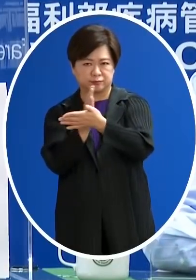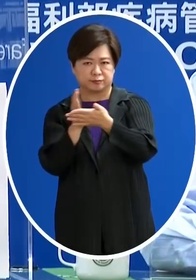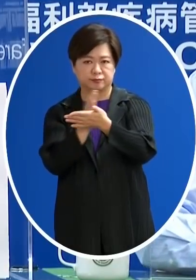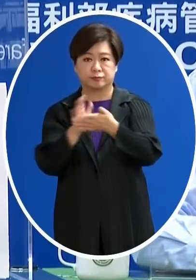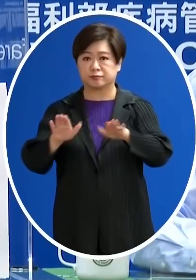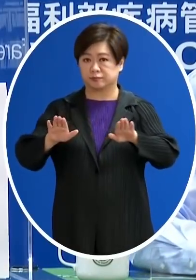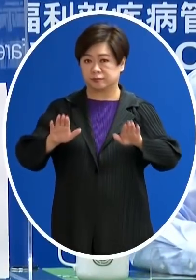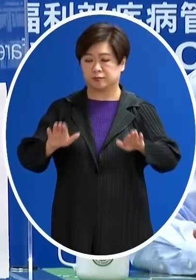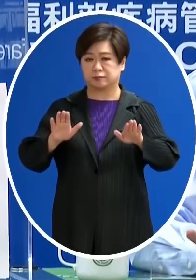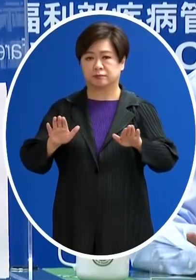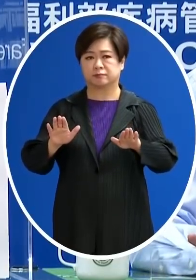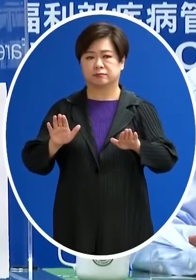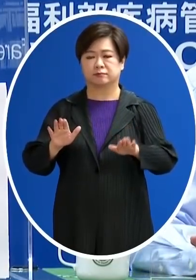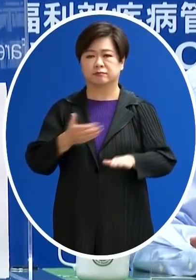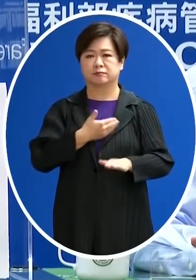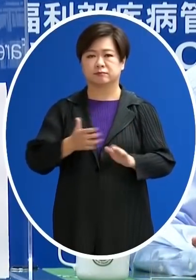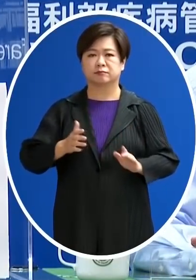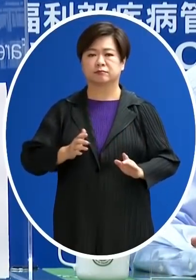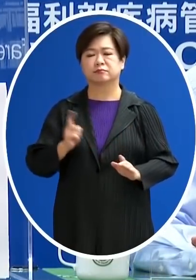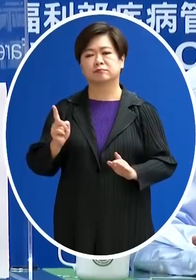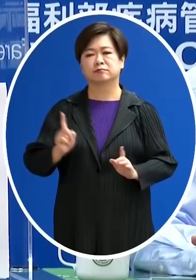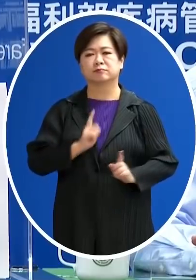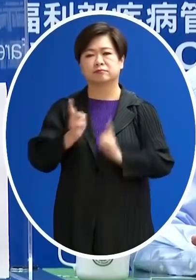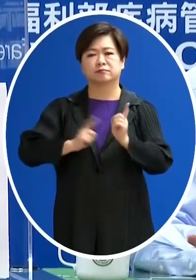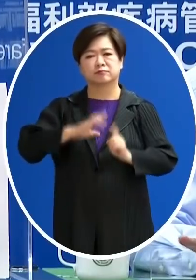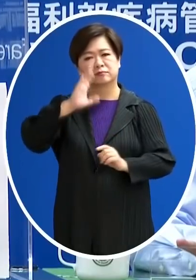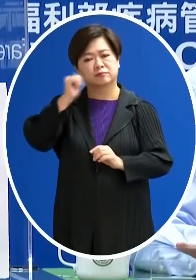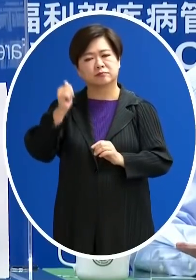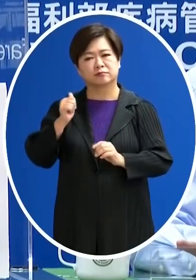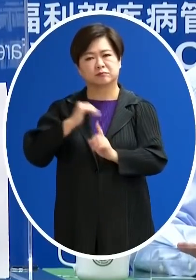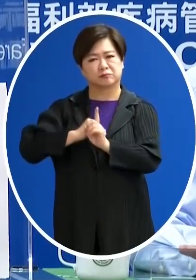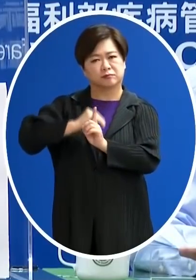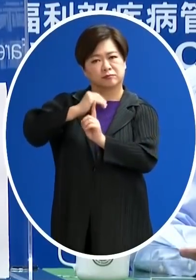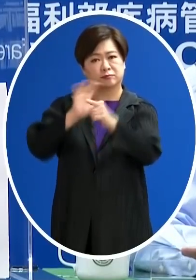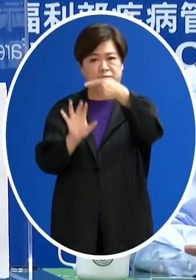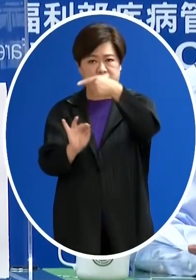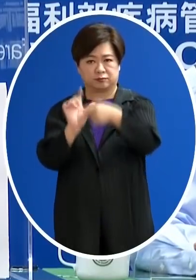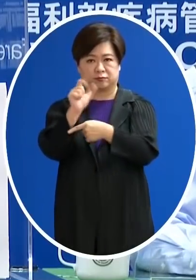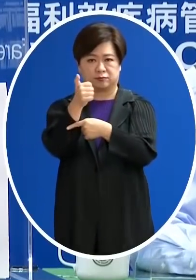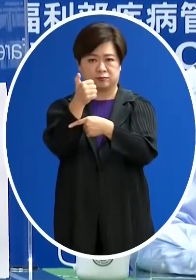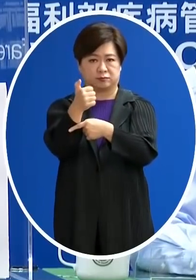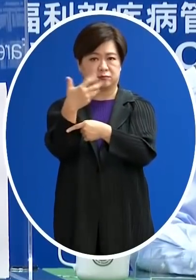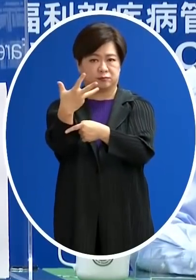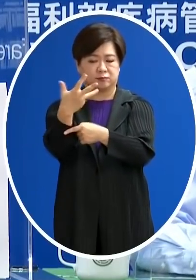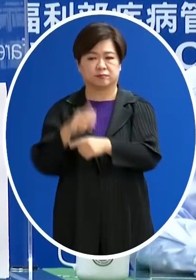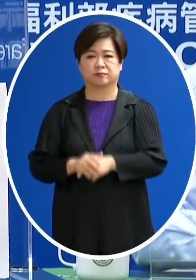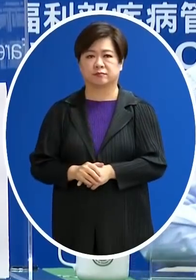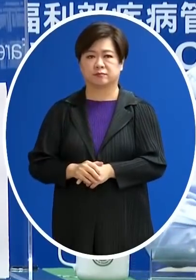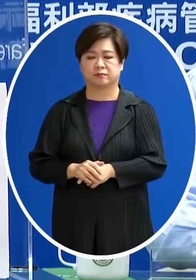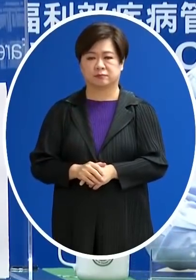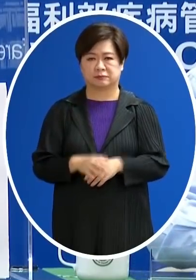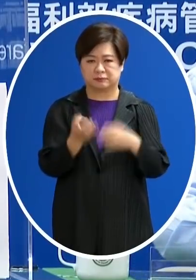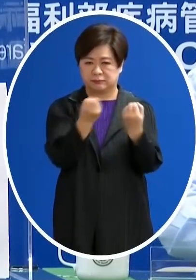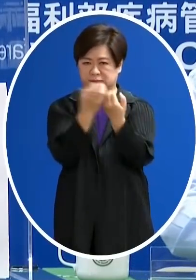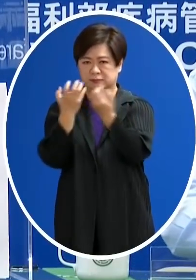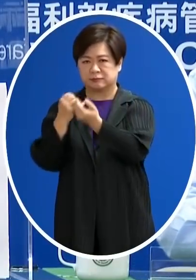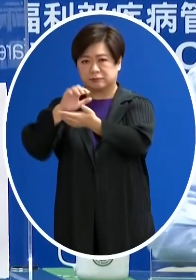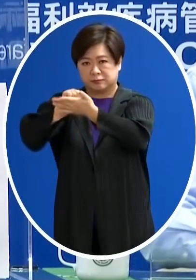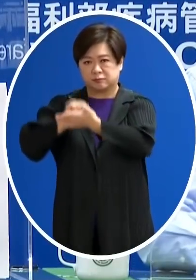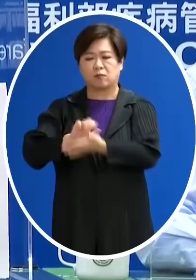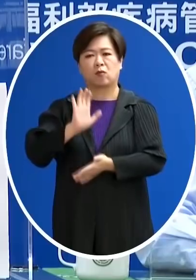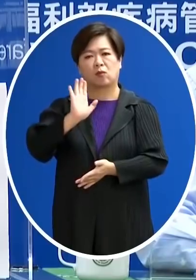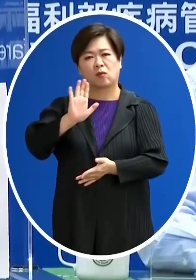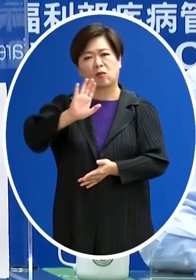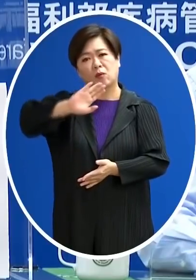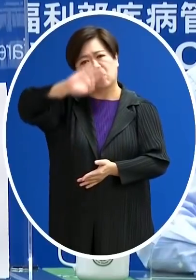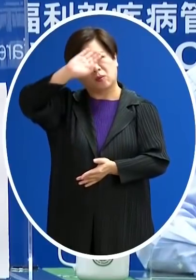在的一个解除隔离的百分比也达到58%。好，那整体的案例哈，在这